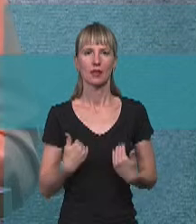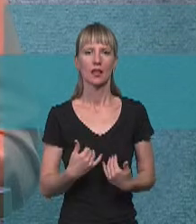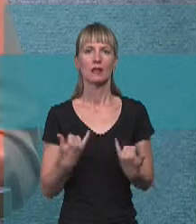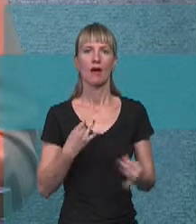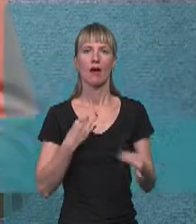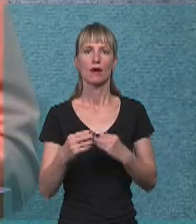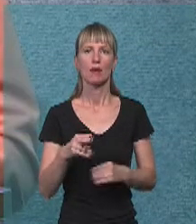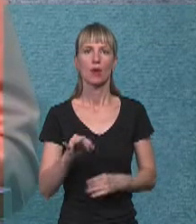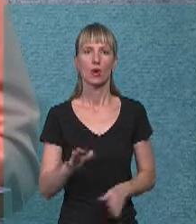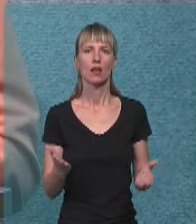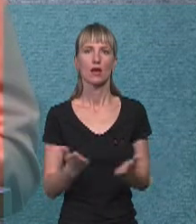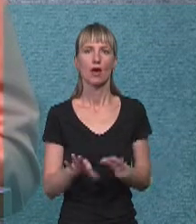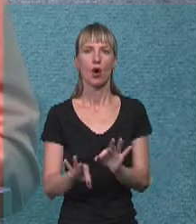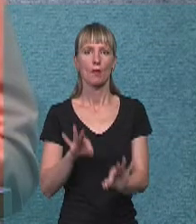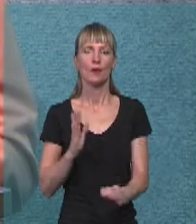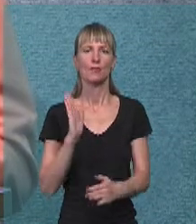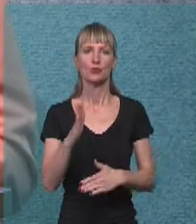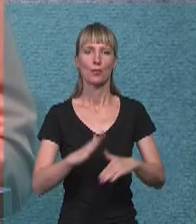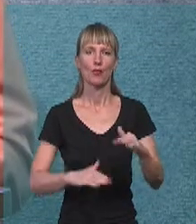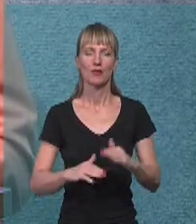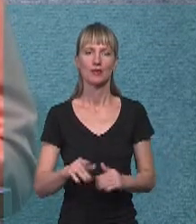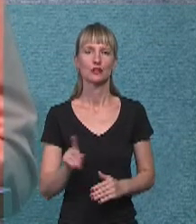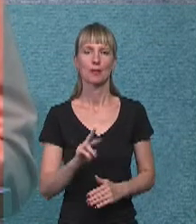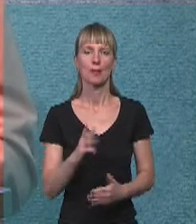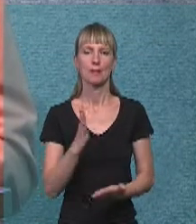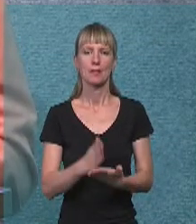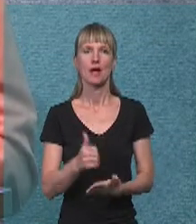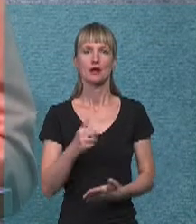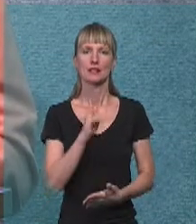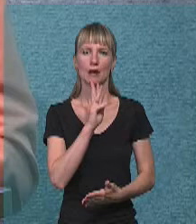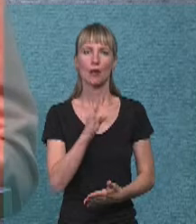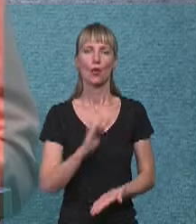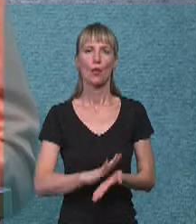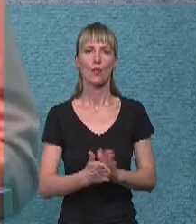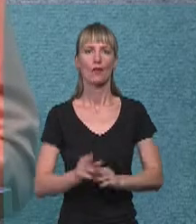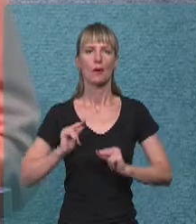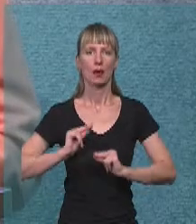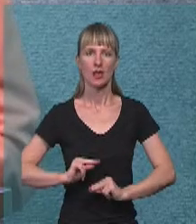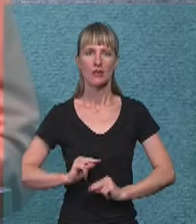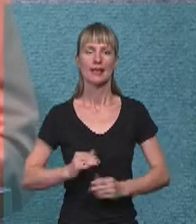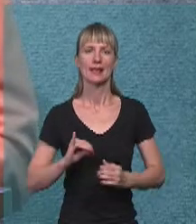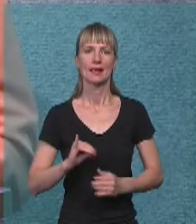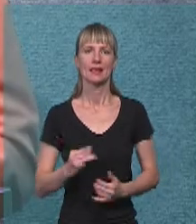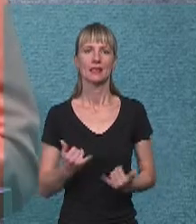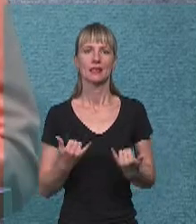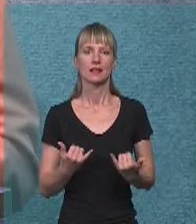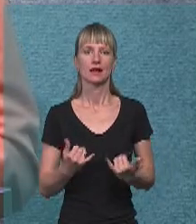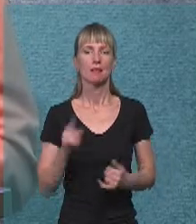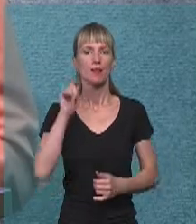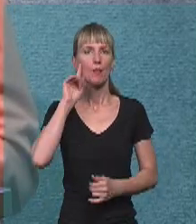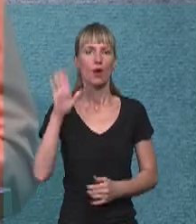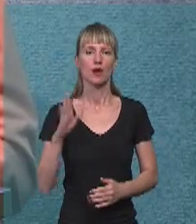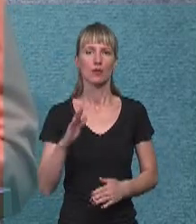ми говоритимемо про те, як обрати майбутню професію, аби мати гідну зарплатню та умови праці. І, власне, які